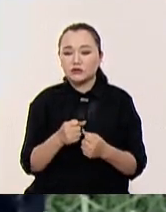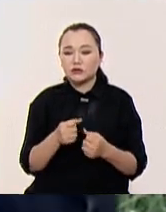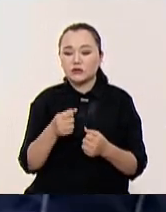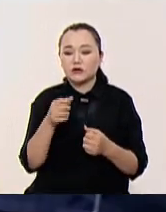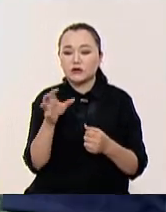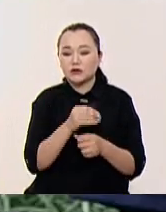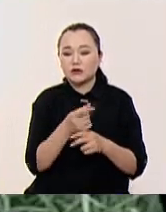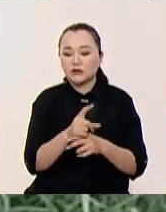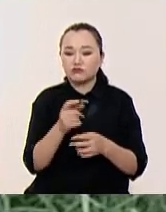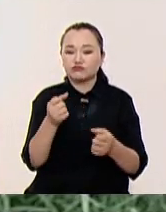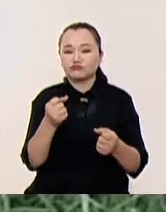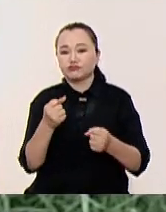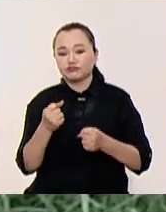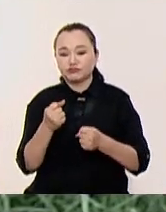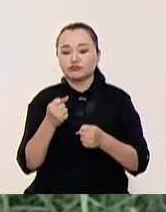натянула она ее и